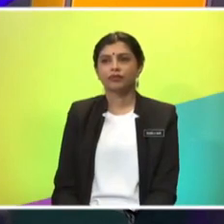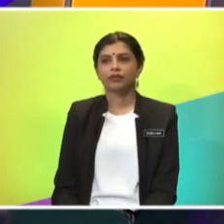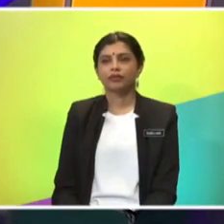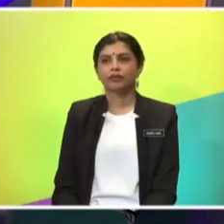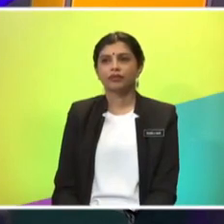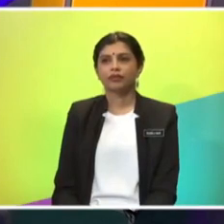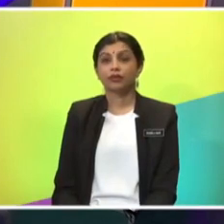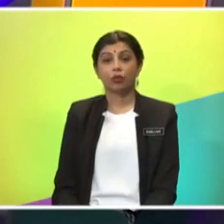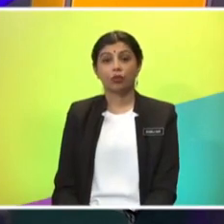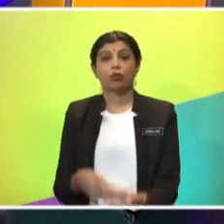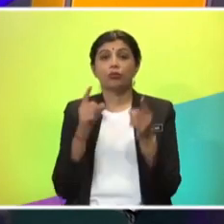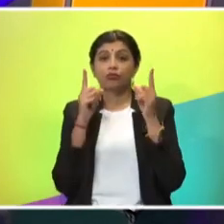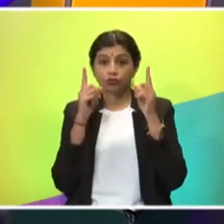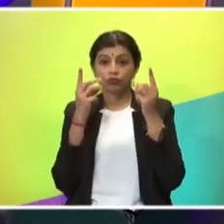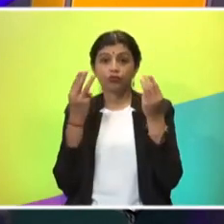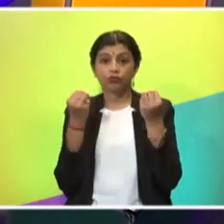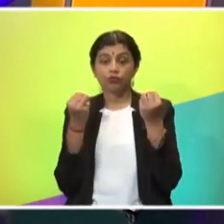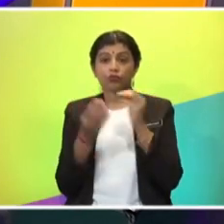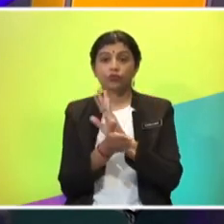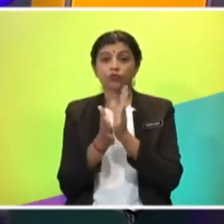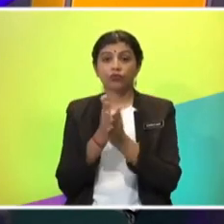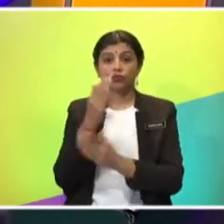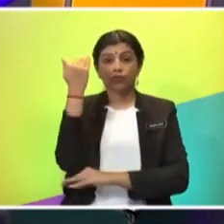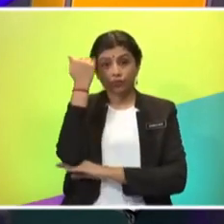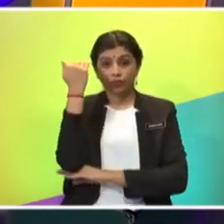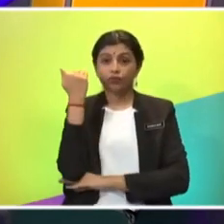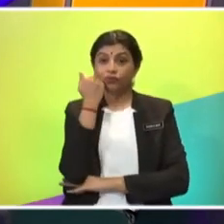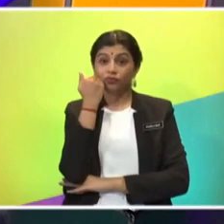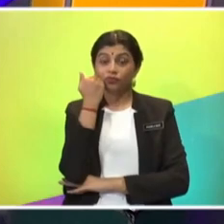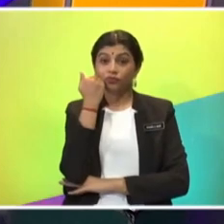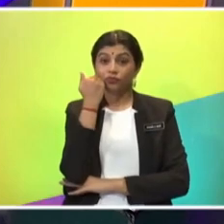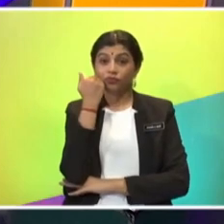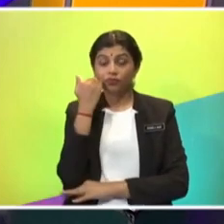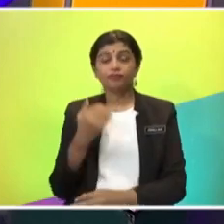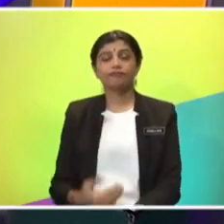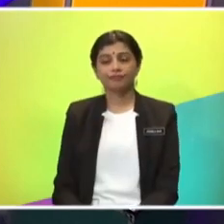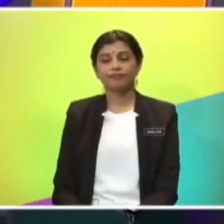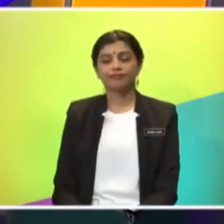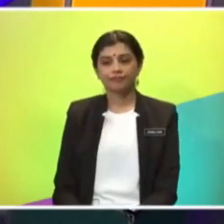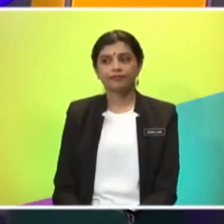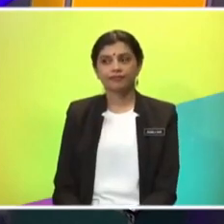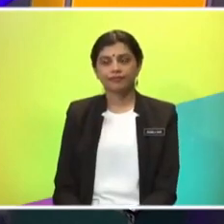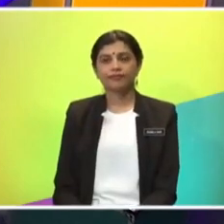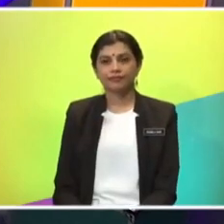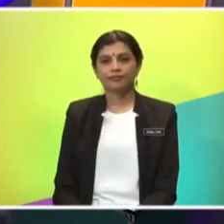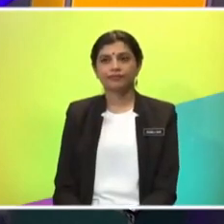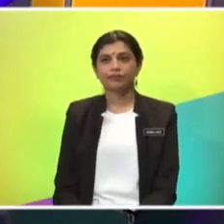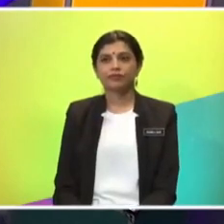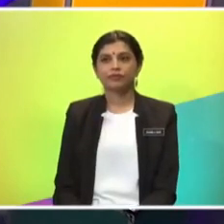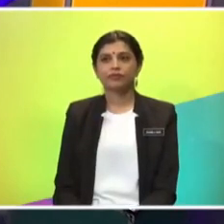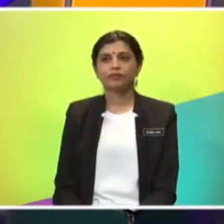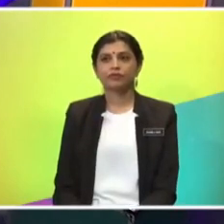Jadi peguam. Nak jadi peguam. Wow, semoga dipermudahkan adik juga. Amin. Dan